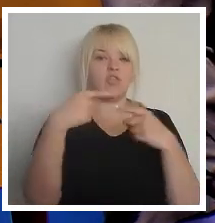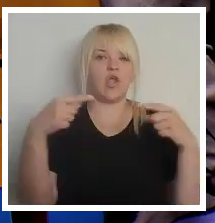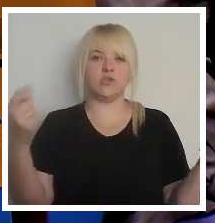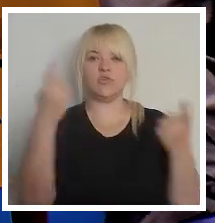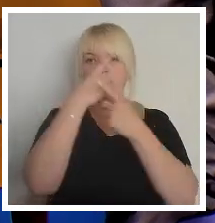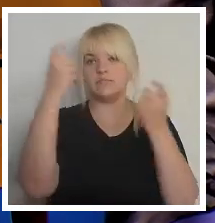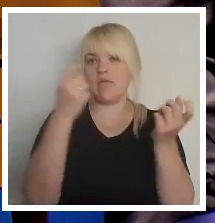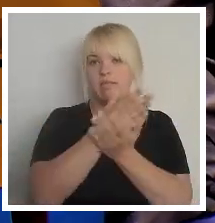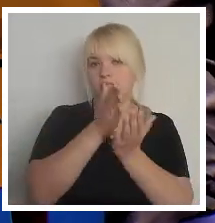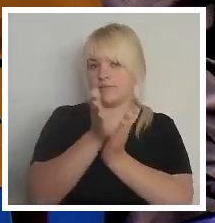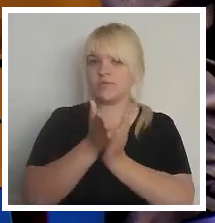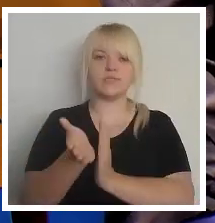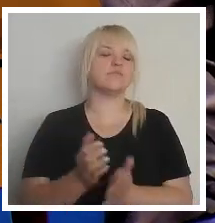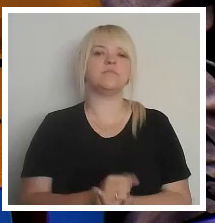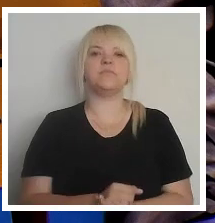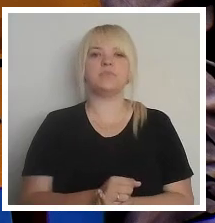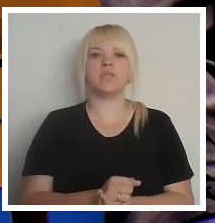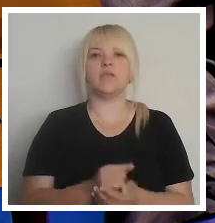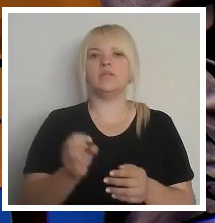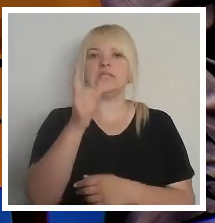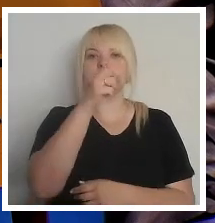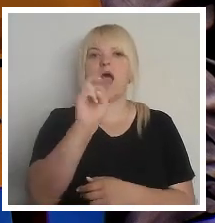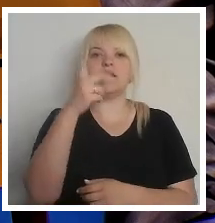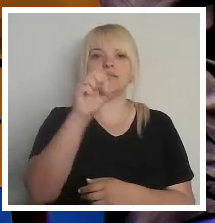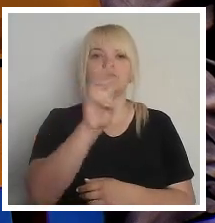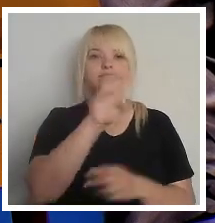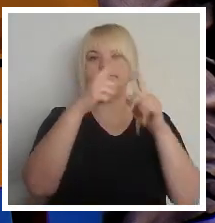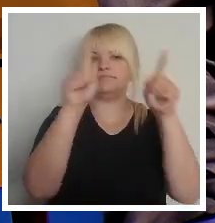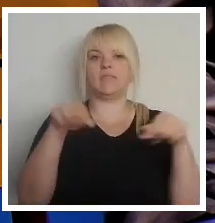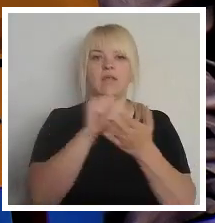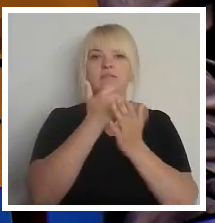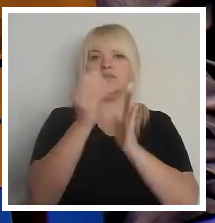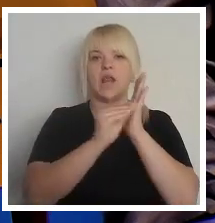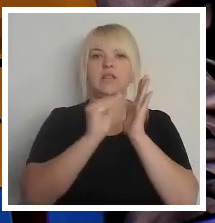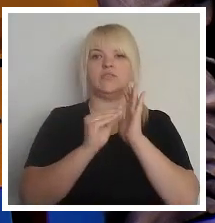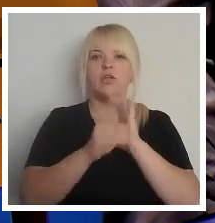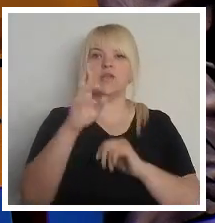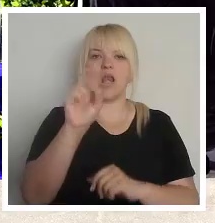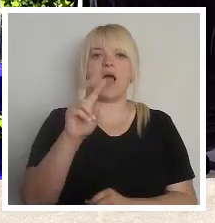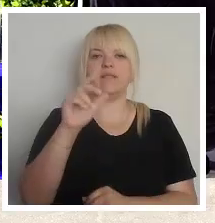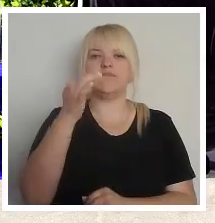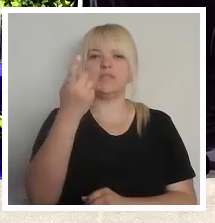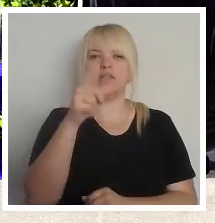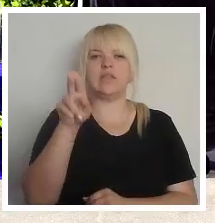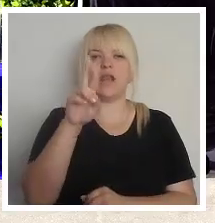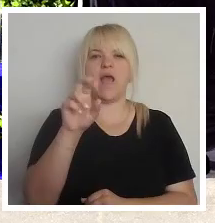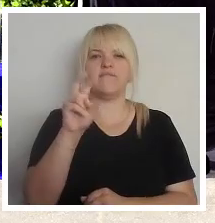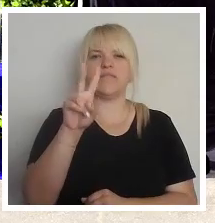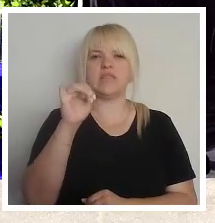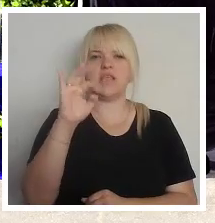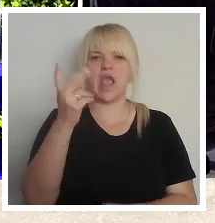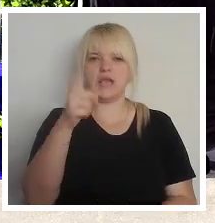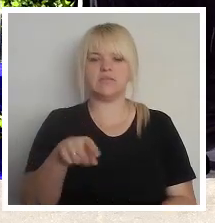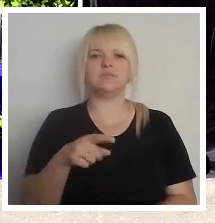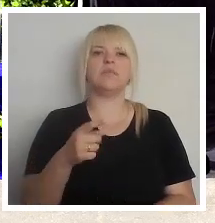mēdījus. Tad portāla Santa galvenais redaktors Ralfs Draunieks. Sveicināti. Tad